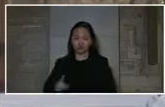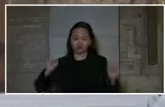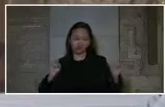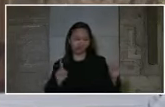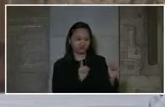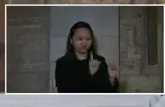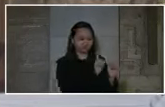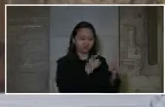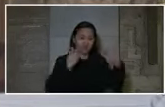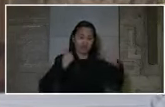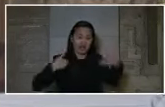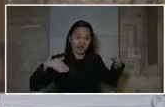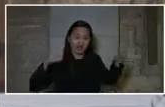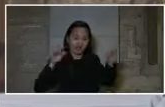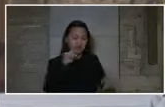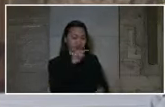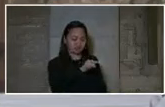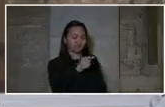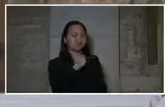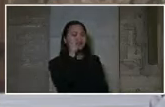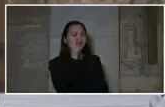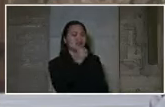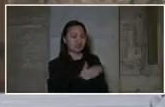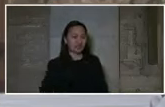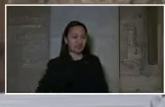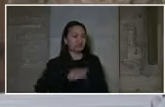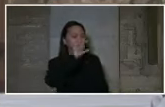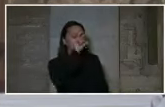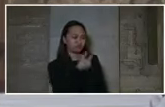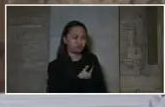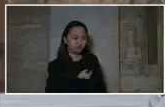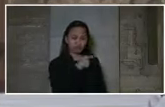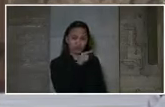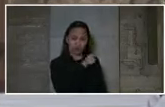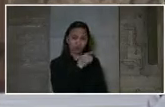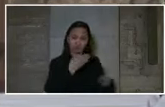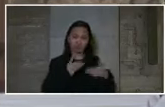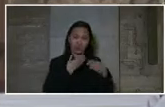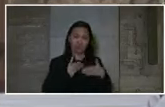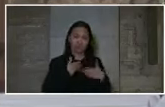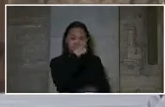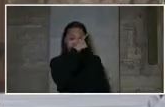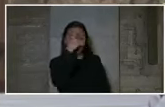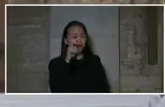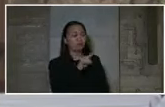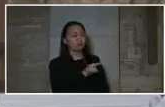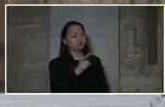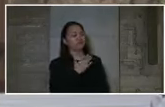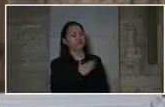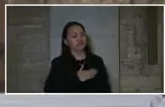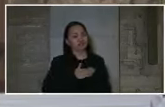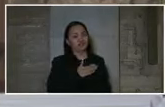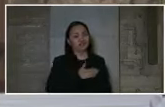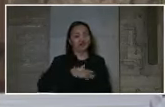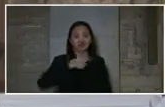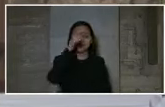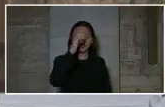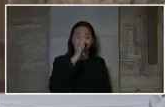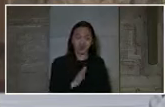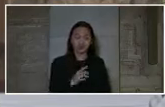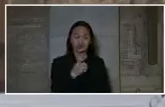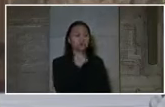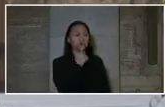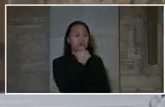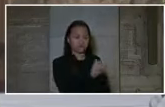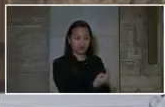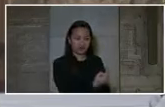ng dalaga, binati niya ito. Matuwa ka! Ikaw ay kalugod-lugod sa Diyos, wika